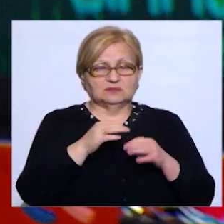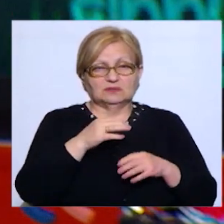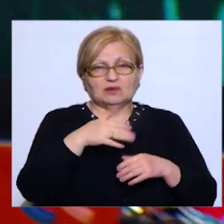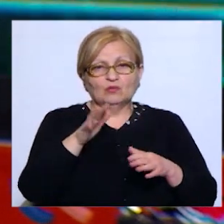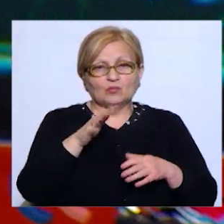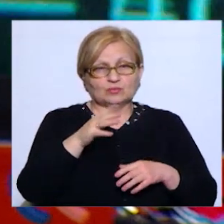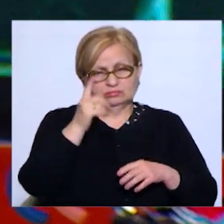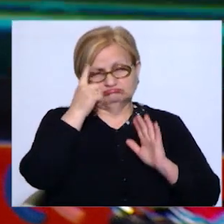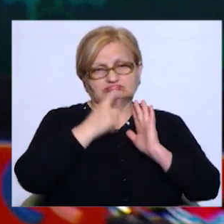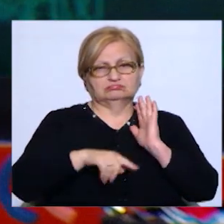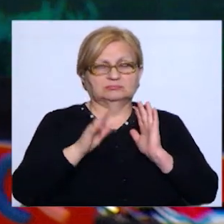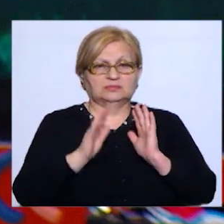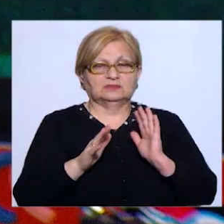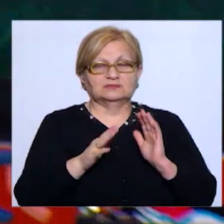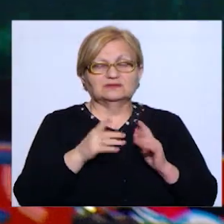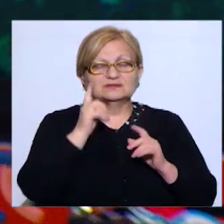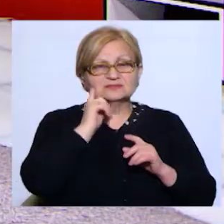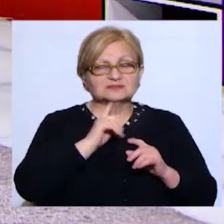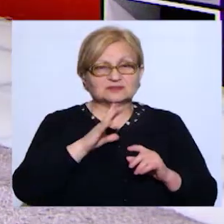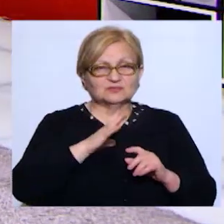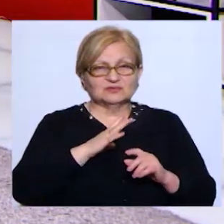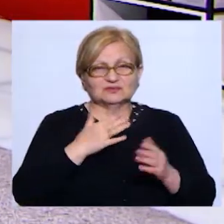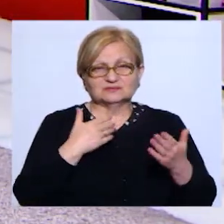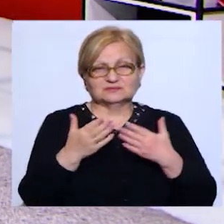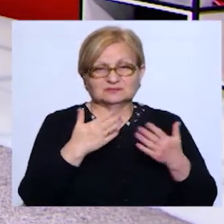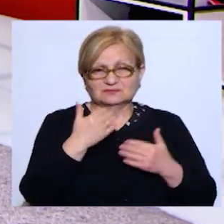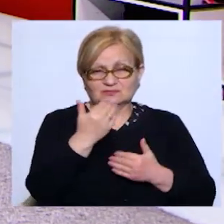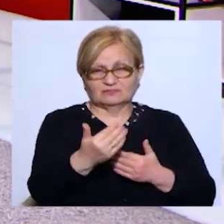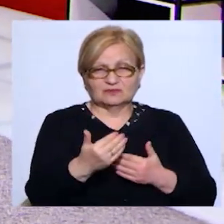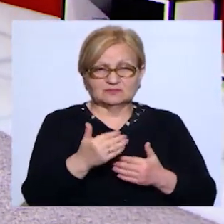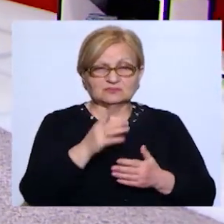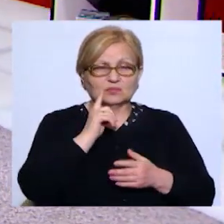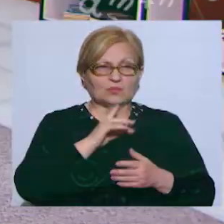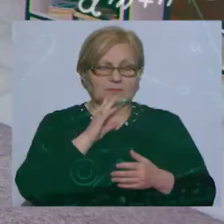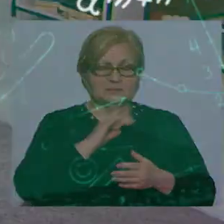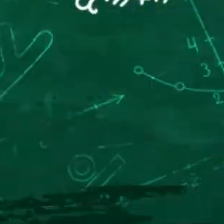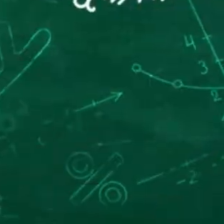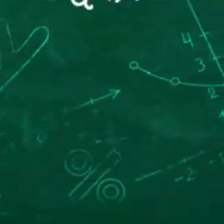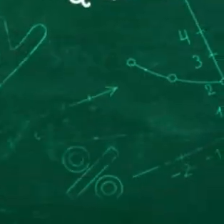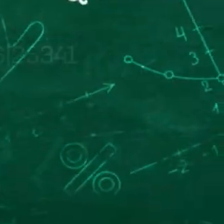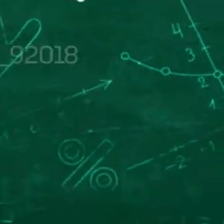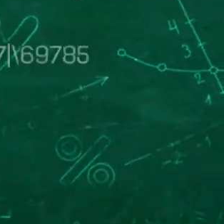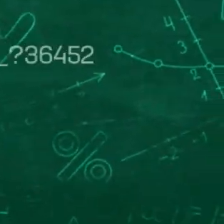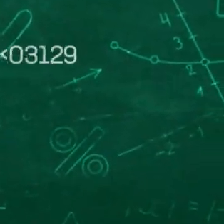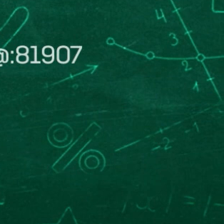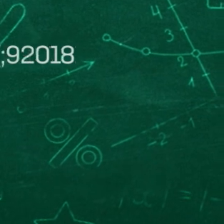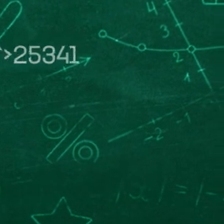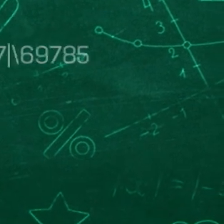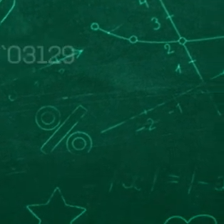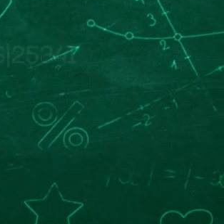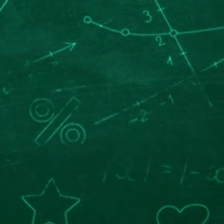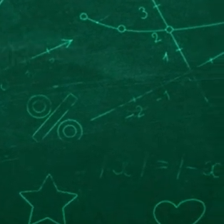თავდაჯერებულები გახდებით. სასიამოვნო იყო თქვენთან დროის გატარება. იმედია ყველაფერი გასაგები იყო დროებით.